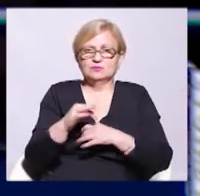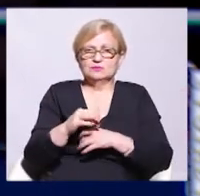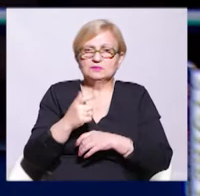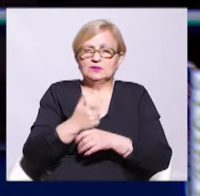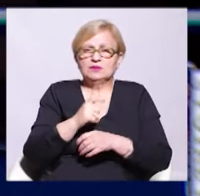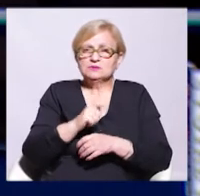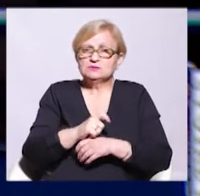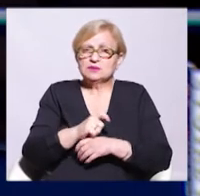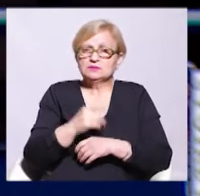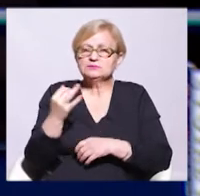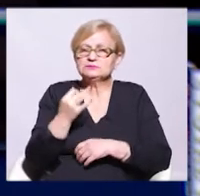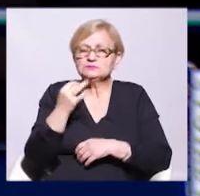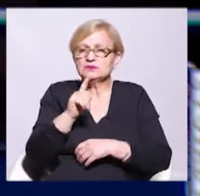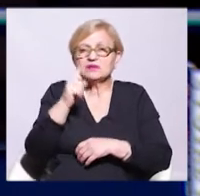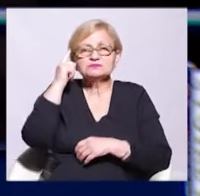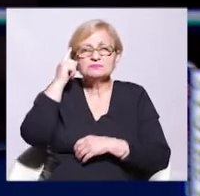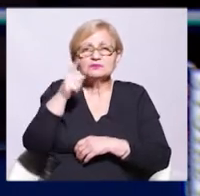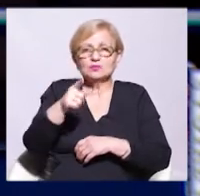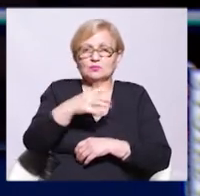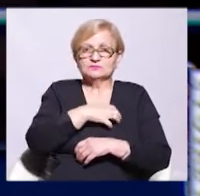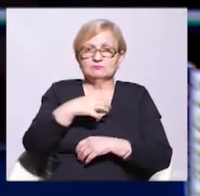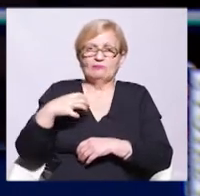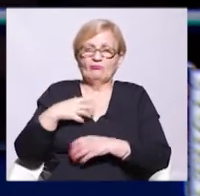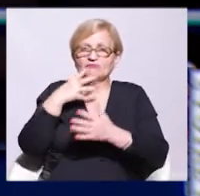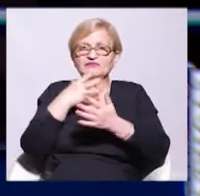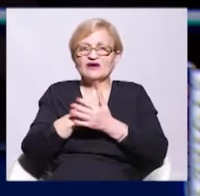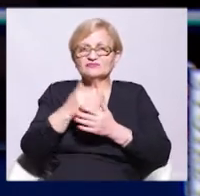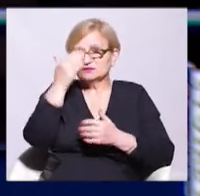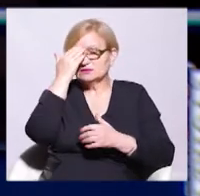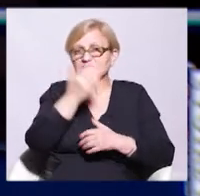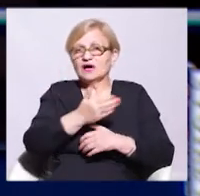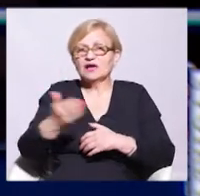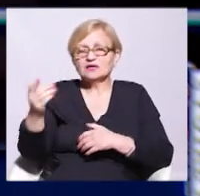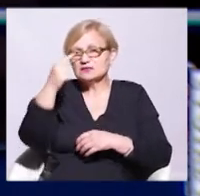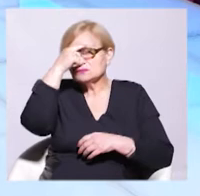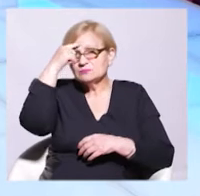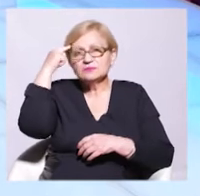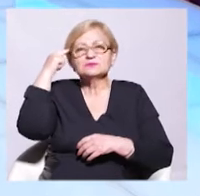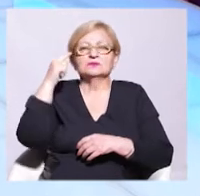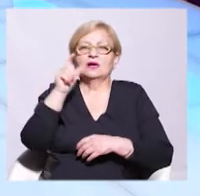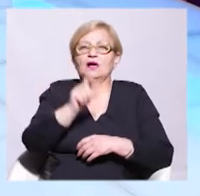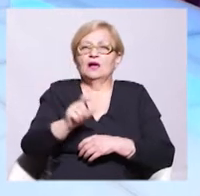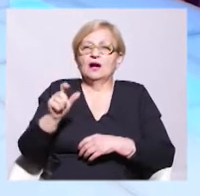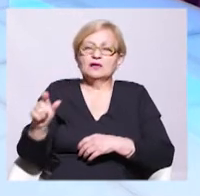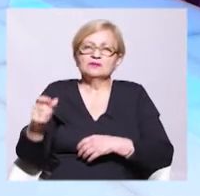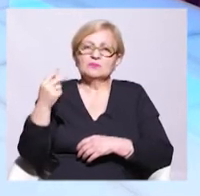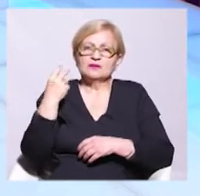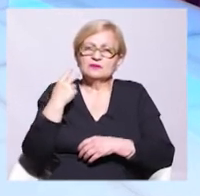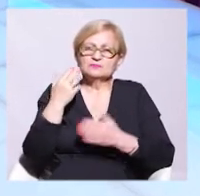Ძალიან საგულისხმოა, რას ფიქრობს მეფე თავისი ხალხის ბედიღბალზე, ადამიანურ